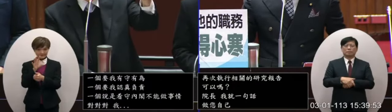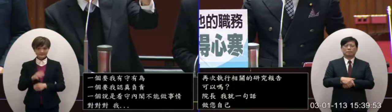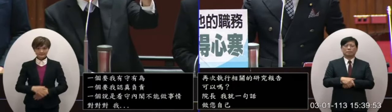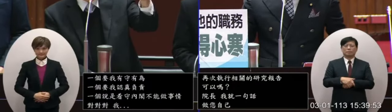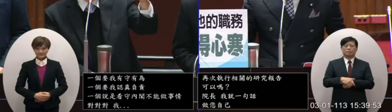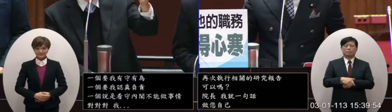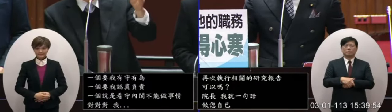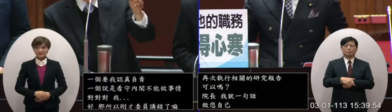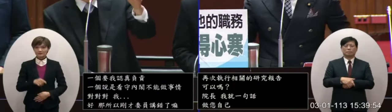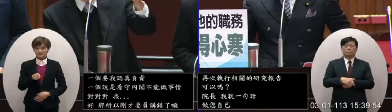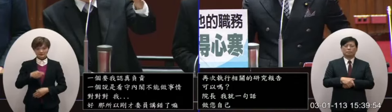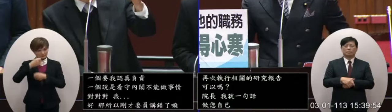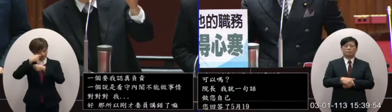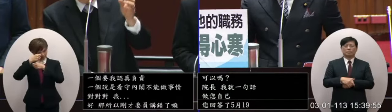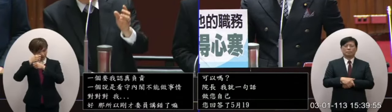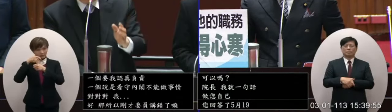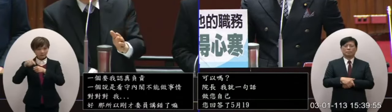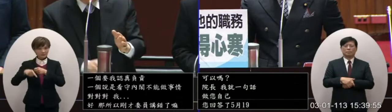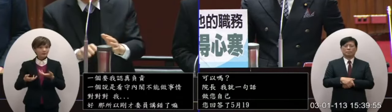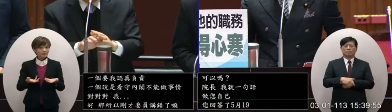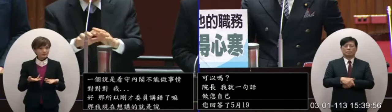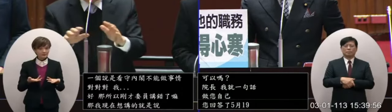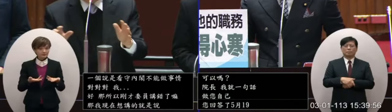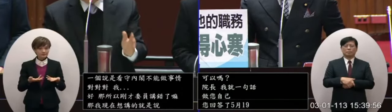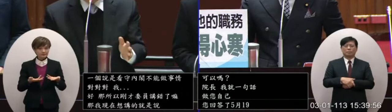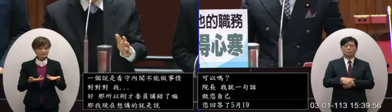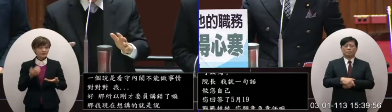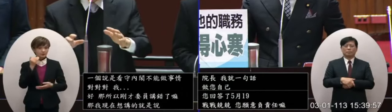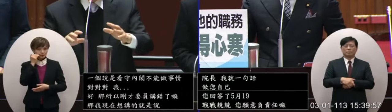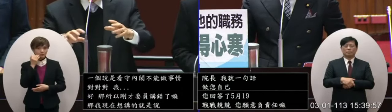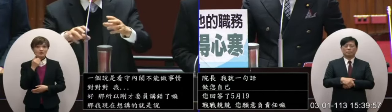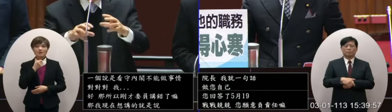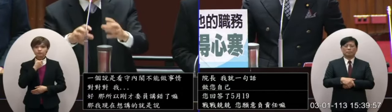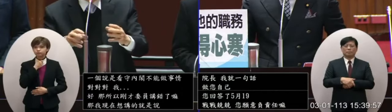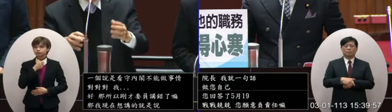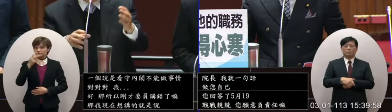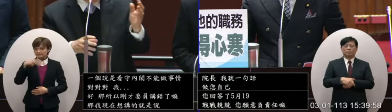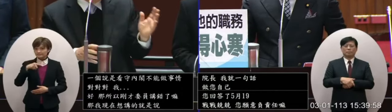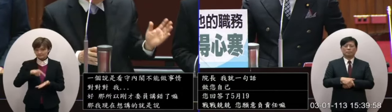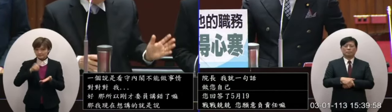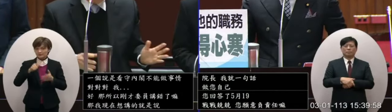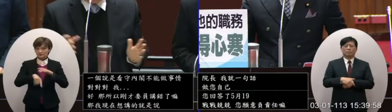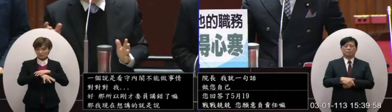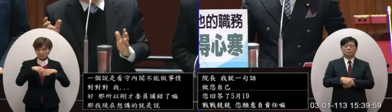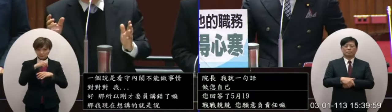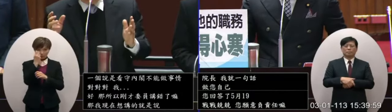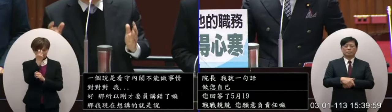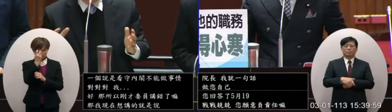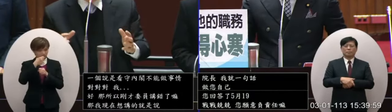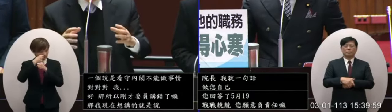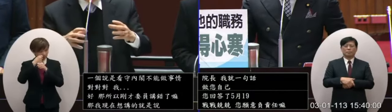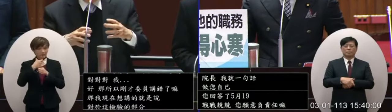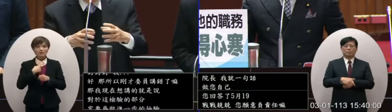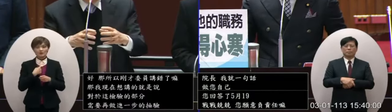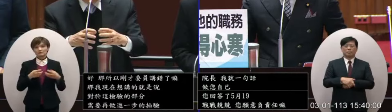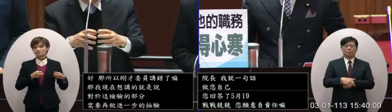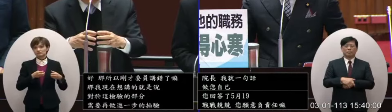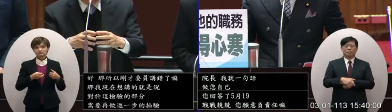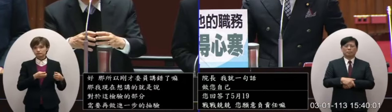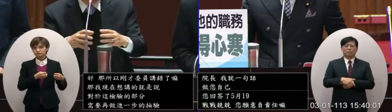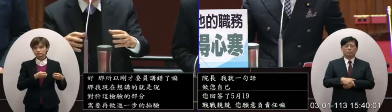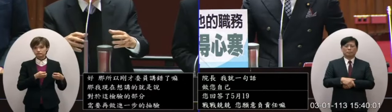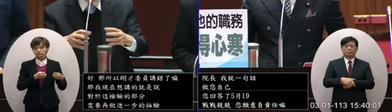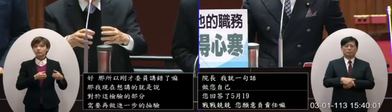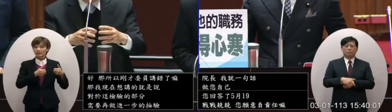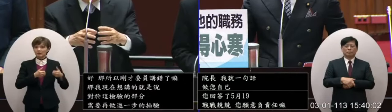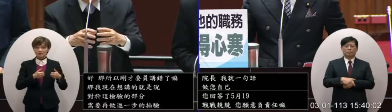于这一个检验的部分哈，那需要再做进一步的抽验。我们已经讲好，会对于它